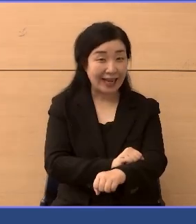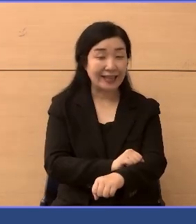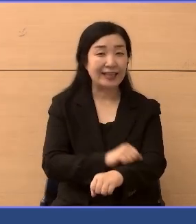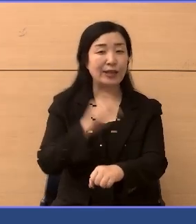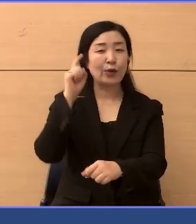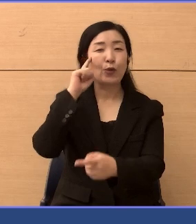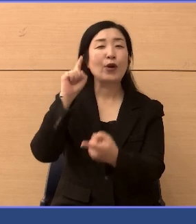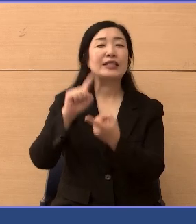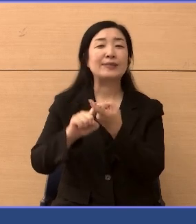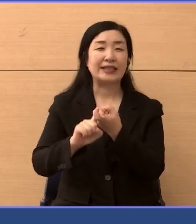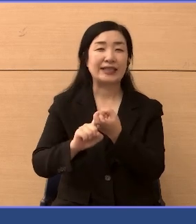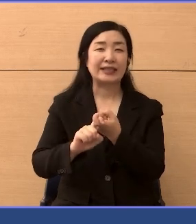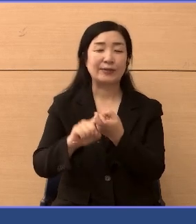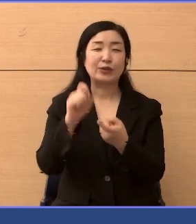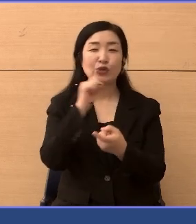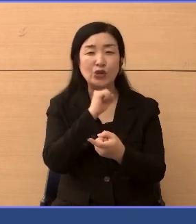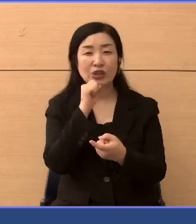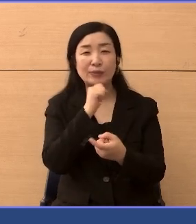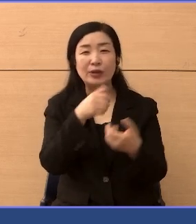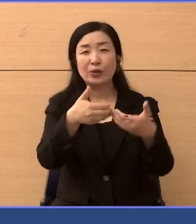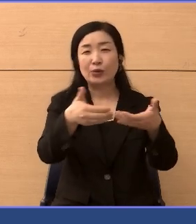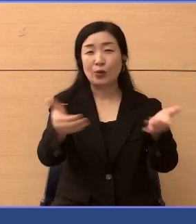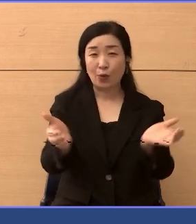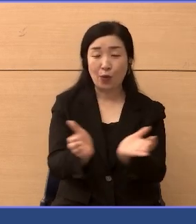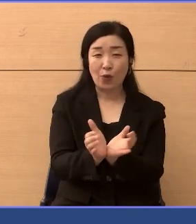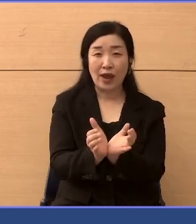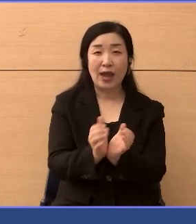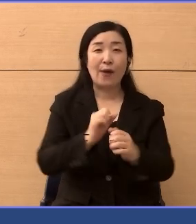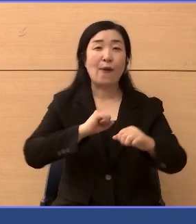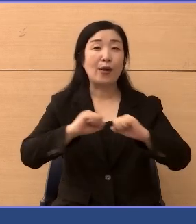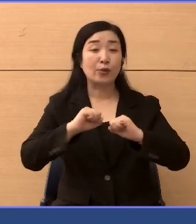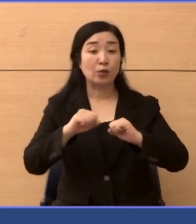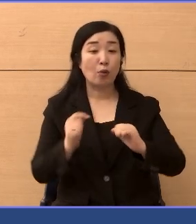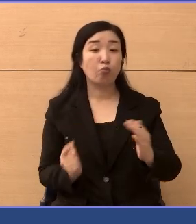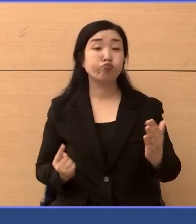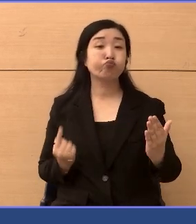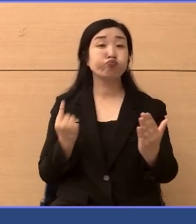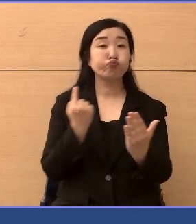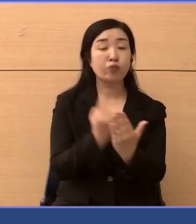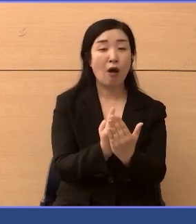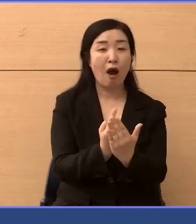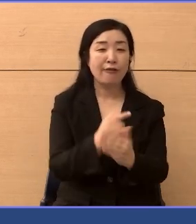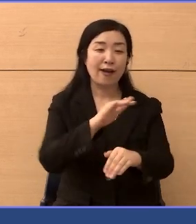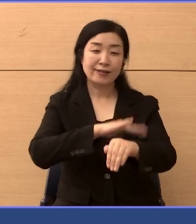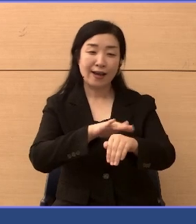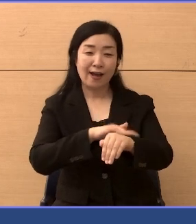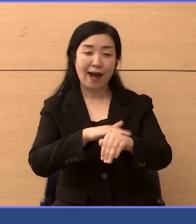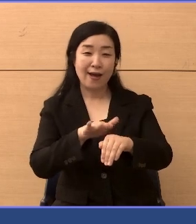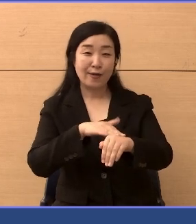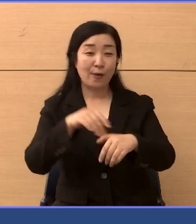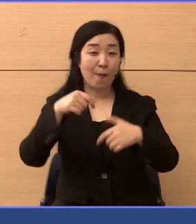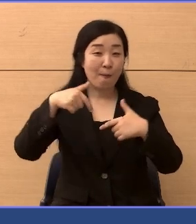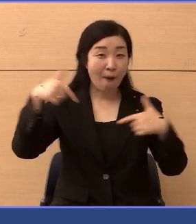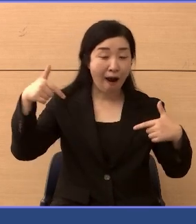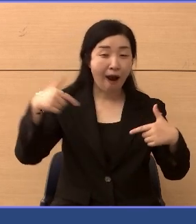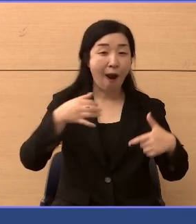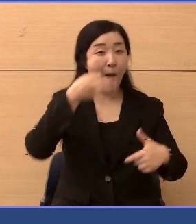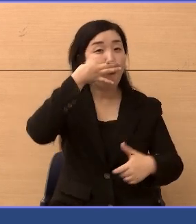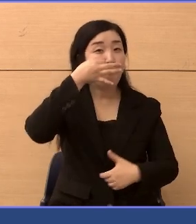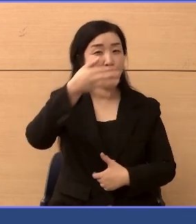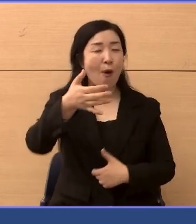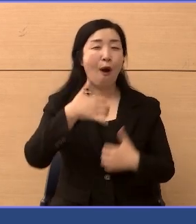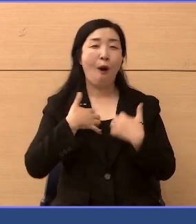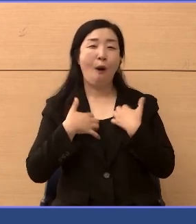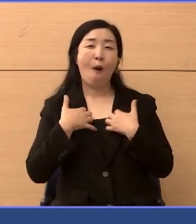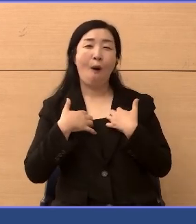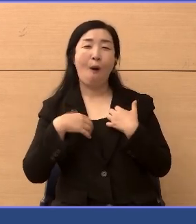이 동아리, skills in a way 동호회 that 이런 enables 것들로 them 가서 to gain 뭔가 내가 enjoyment 가지고 in the 있는 skill 스킬을 더욱더 outside 확대시키고 of the home. 즐거움을 가질